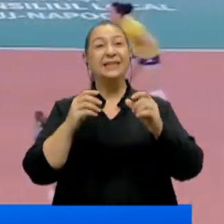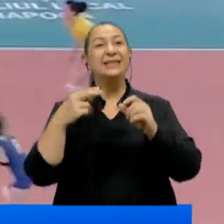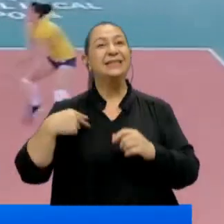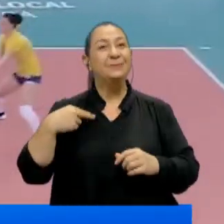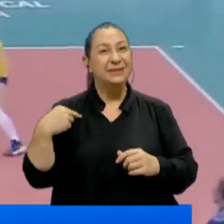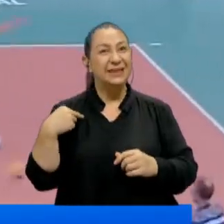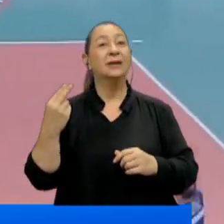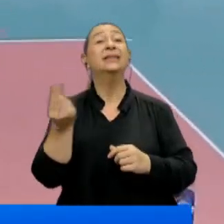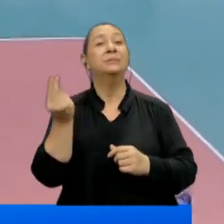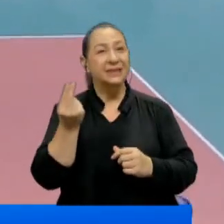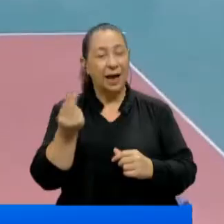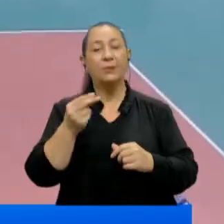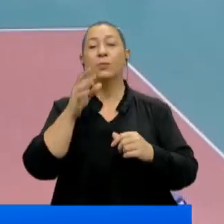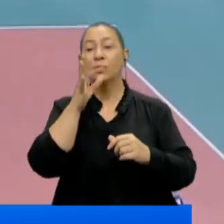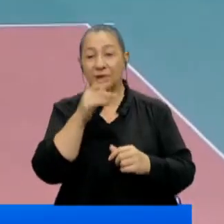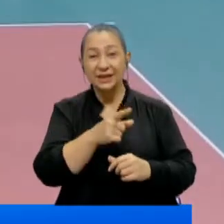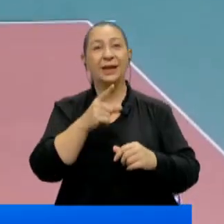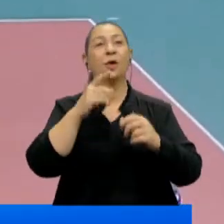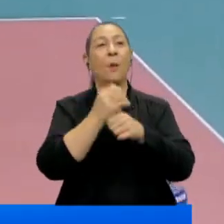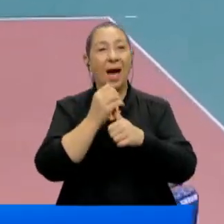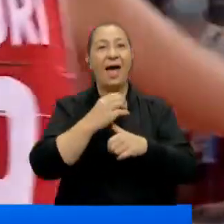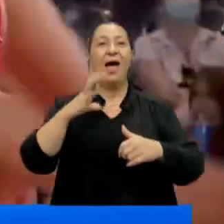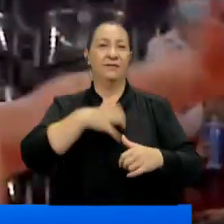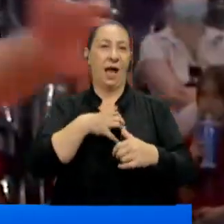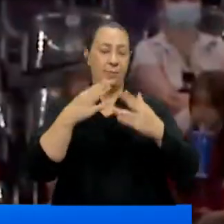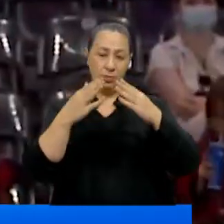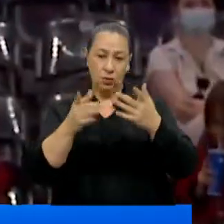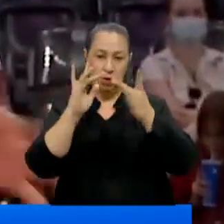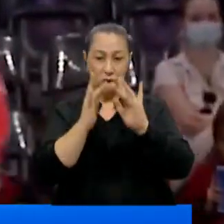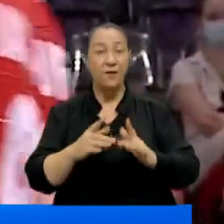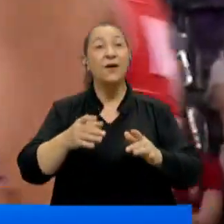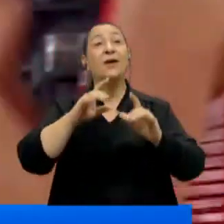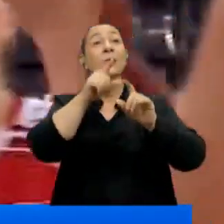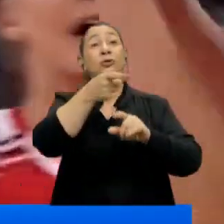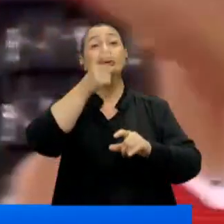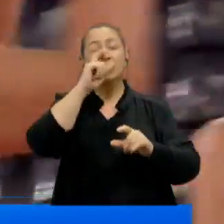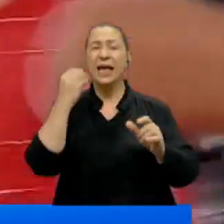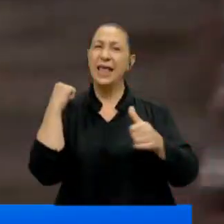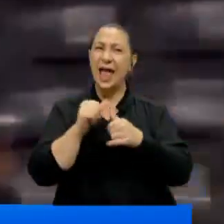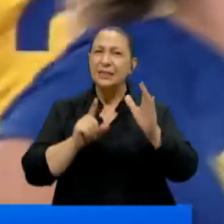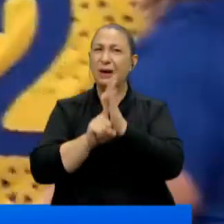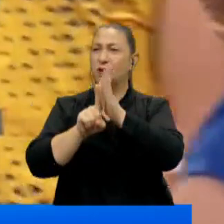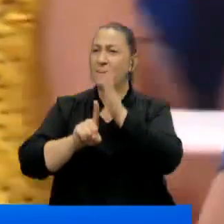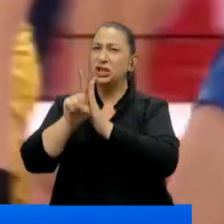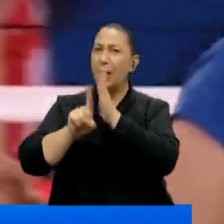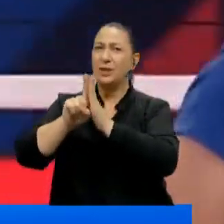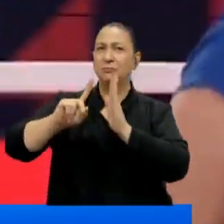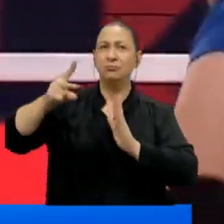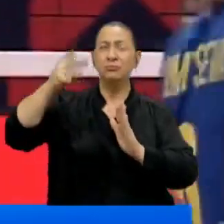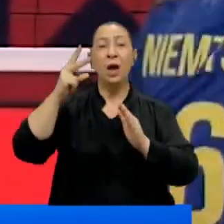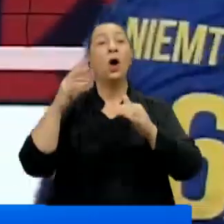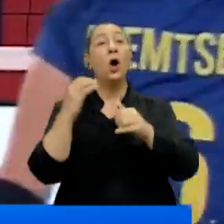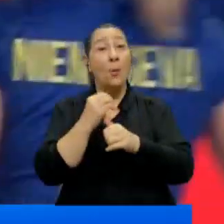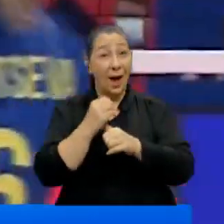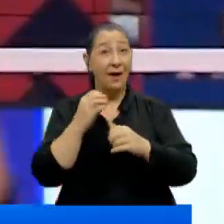Sırbistan, Romanya, Hırvatistan ve Bulgaristan'ın ev sahipliği yaptığı turnuvada filenin sultanları yine zaferden zafere koşuyor. Romanya ve